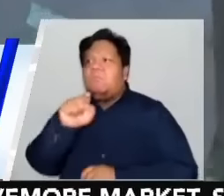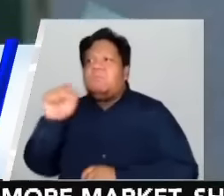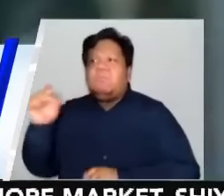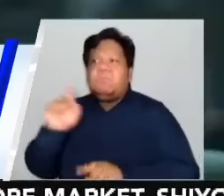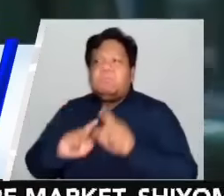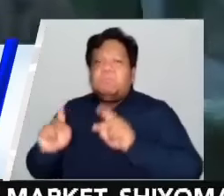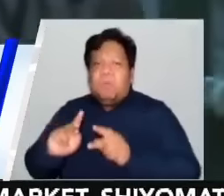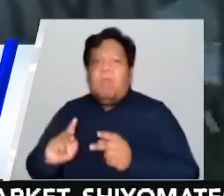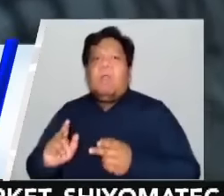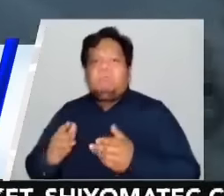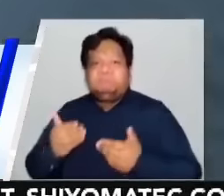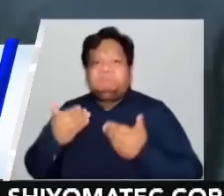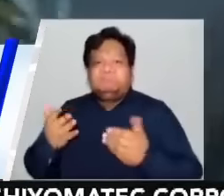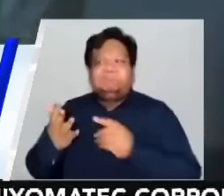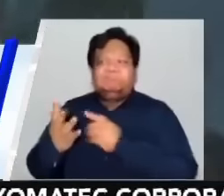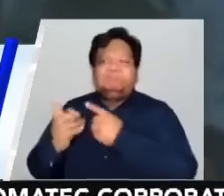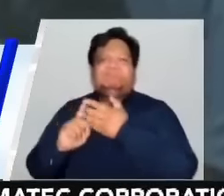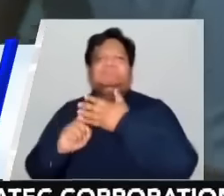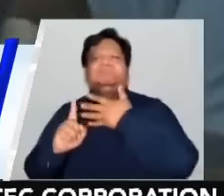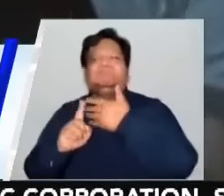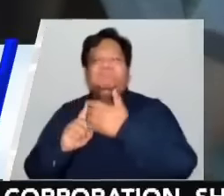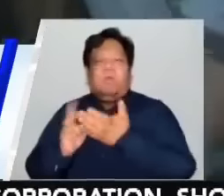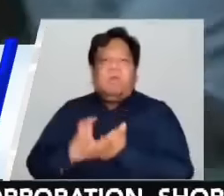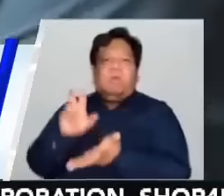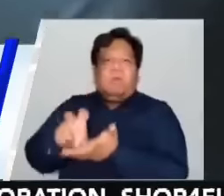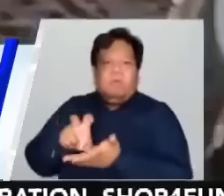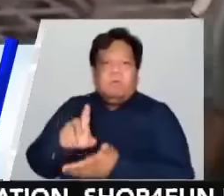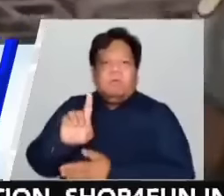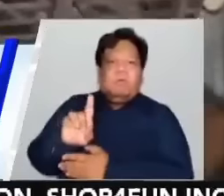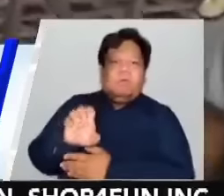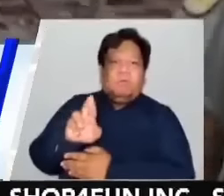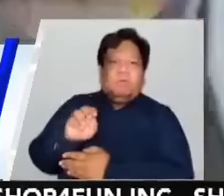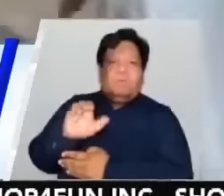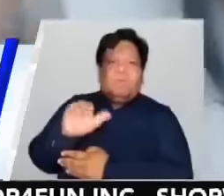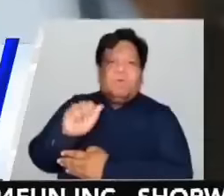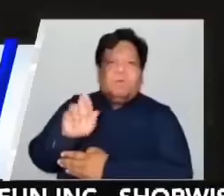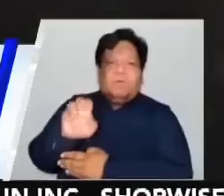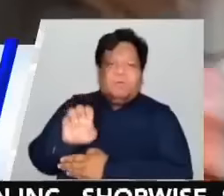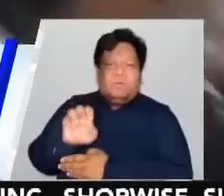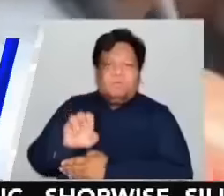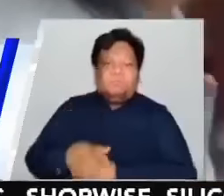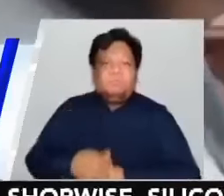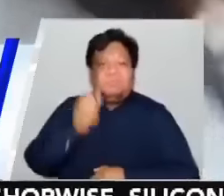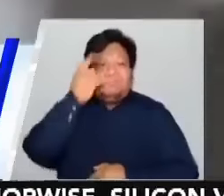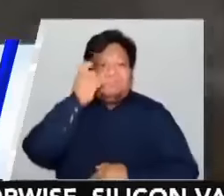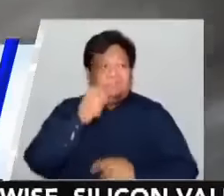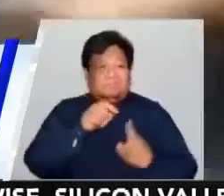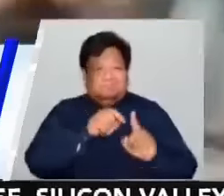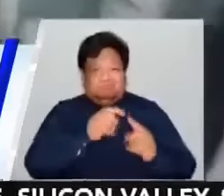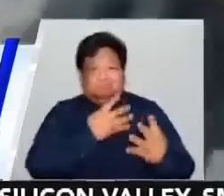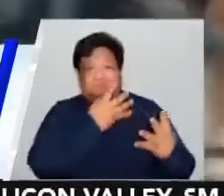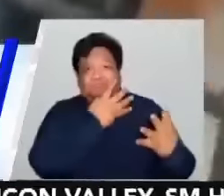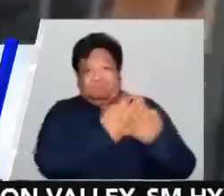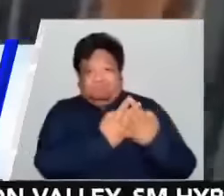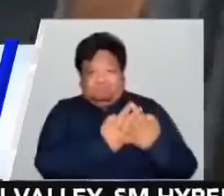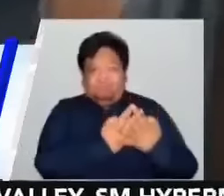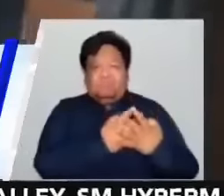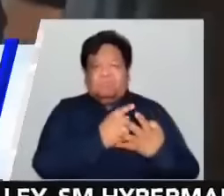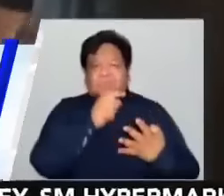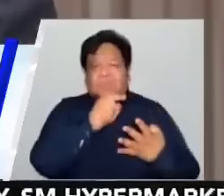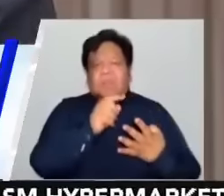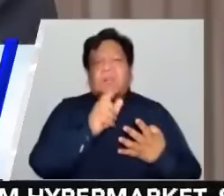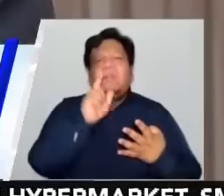Pasay City Jail siya ikinulong, pero nitong November 29 ay dinala sa isang di tinukoy na ospital alinsunod umano sa utos ng